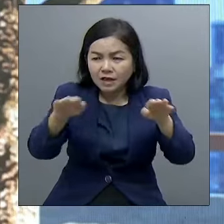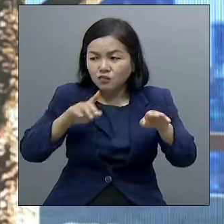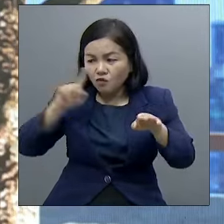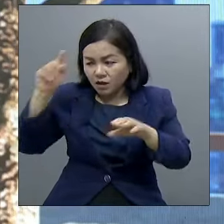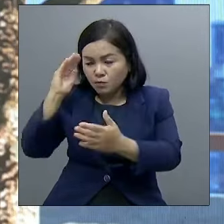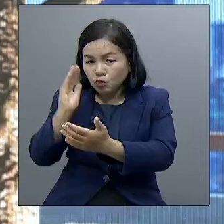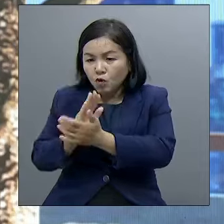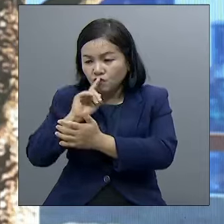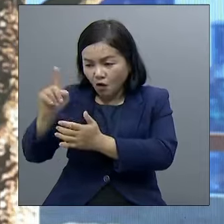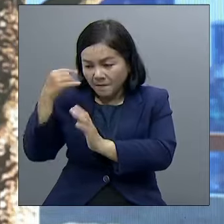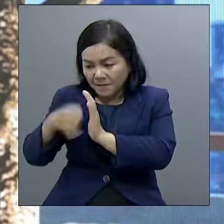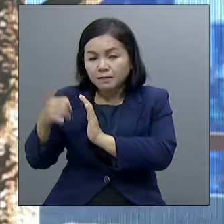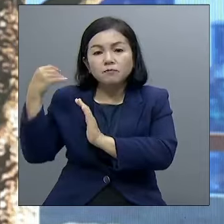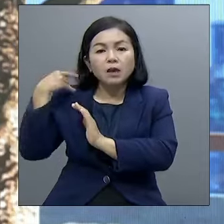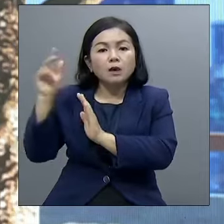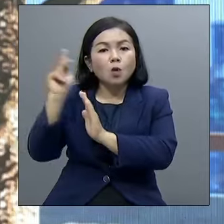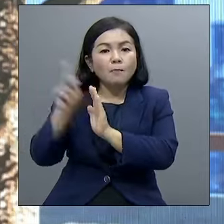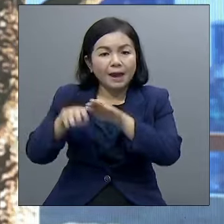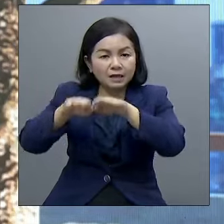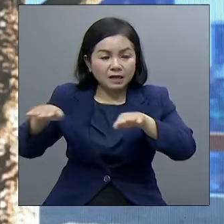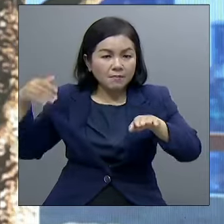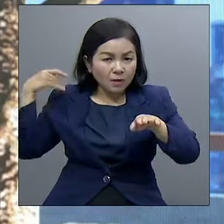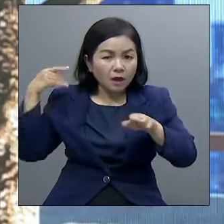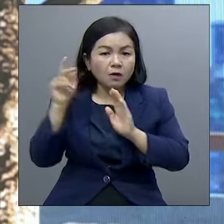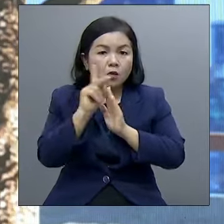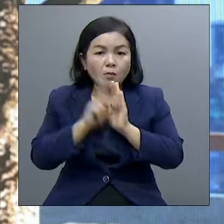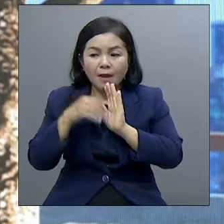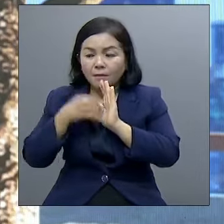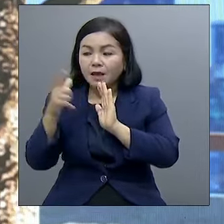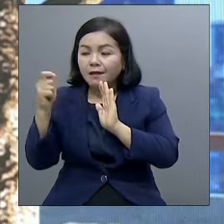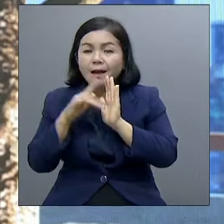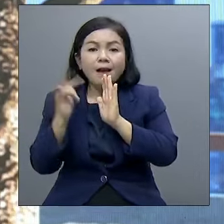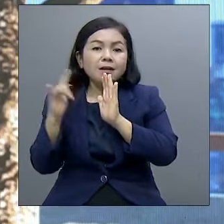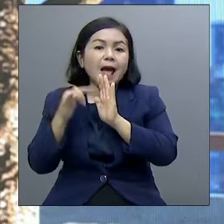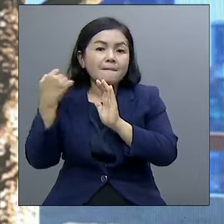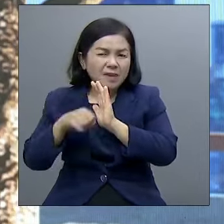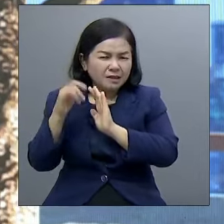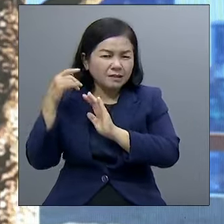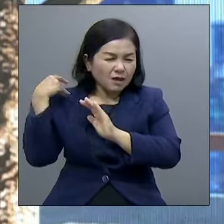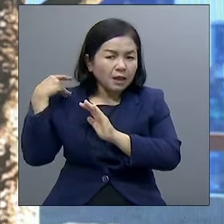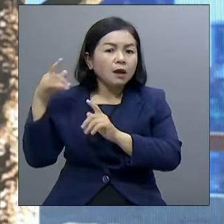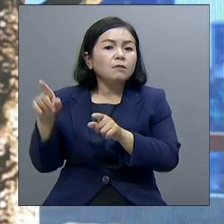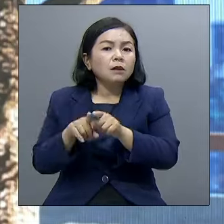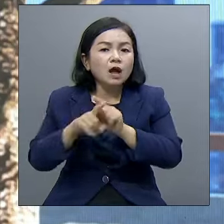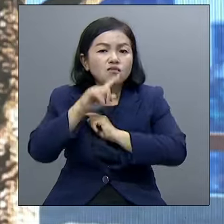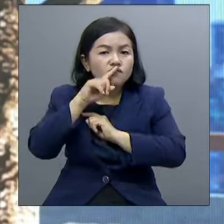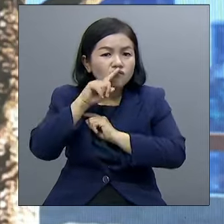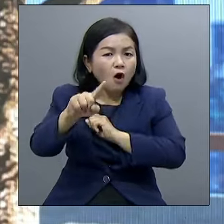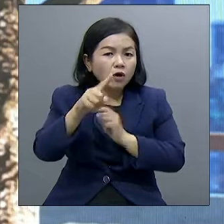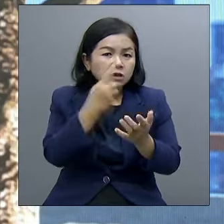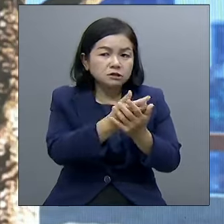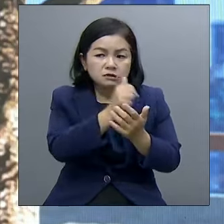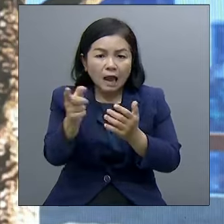เอาผิดได้เมื่อกี้อย่างที่บอกแล้วมีพ.ร.บ.คุ้มครองเด็กนะกฎหมายอาญาเอาผิดได้รวมถึงสามารถที่จะฟ้องร้องเรียกค่าเสียห